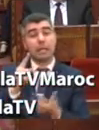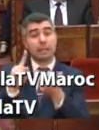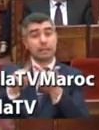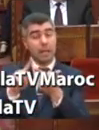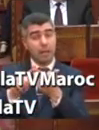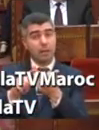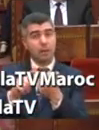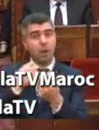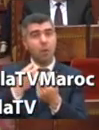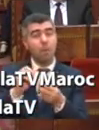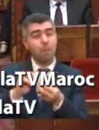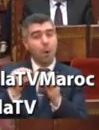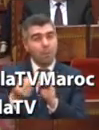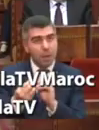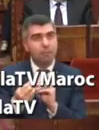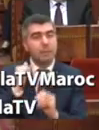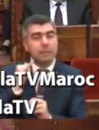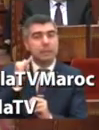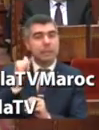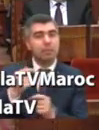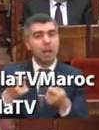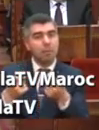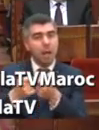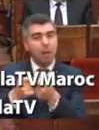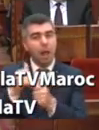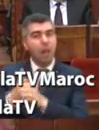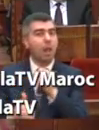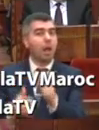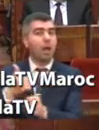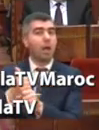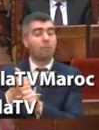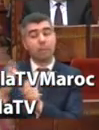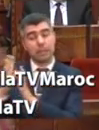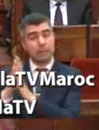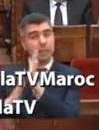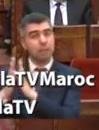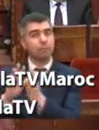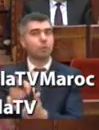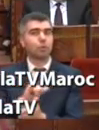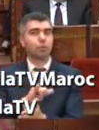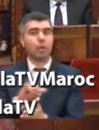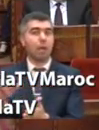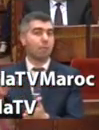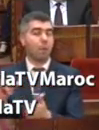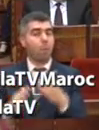هو العمل على عدم تكرار ما وقع خلال السنوات الماضية، على عدم تكرار ما